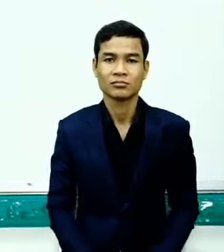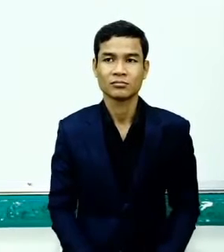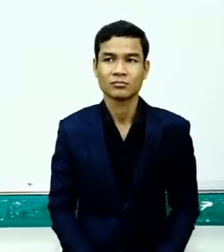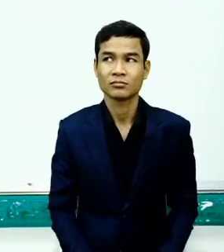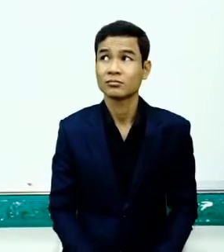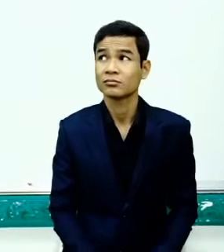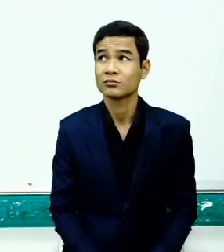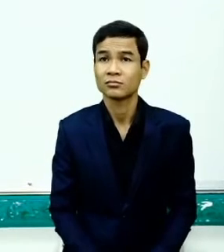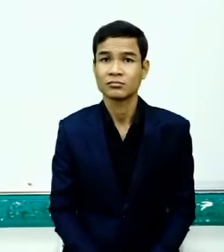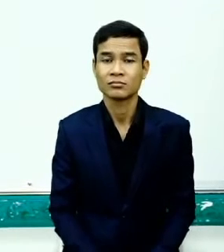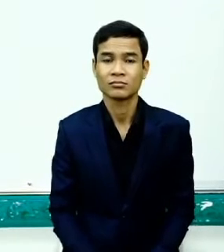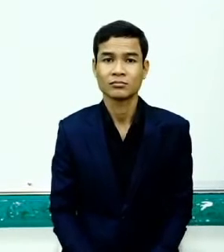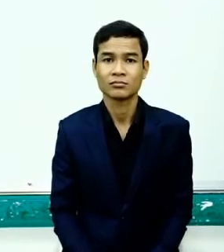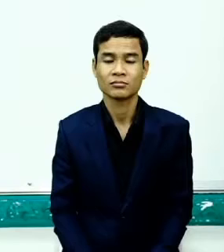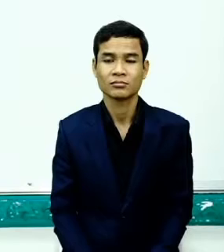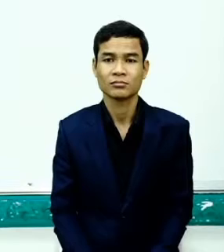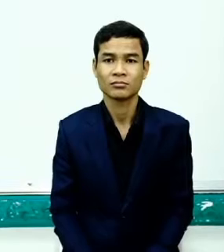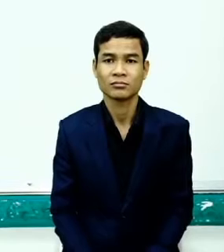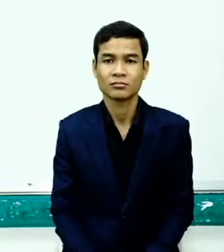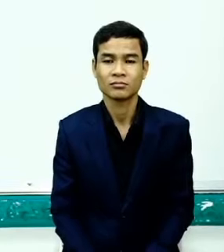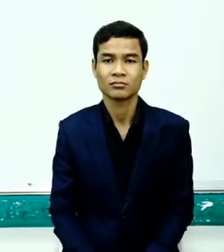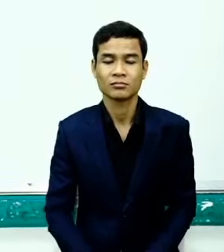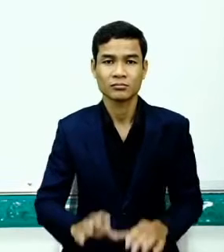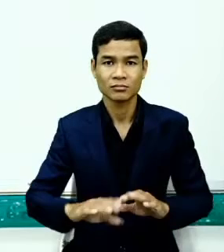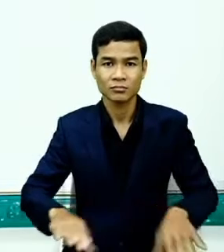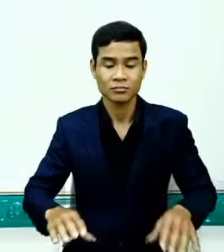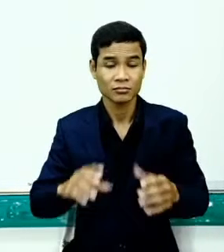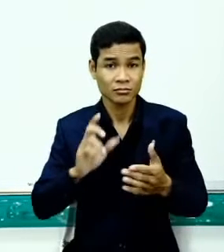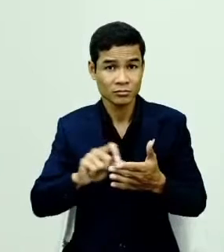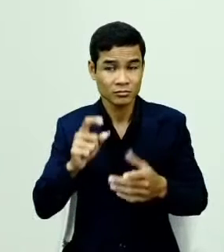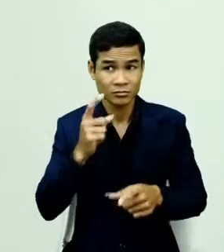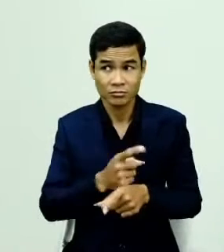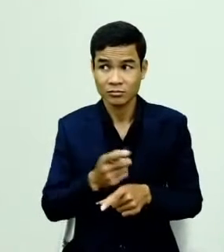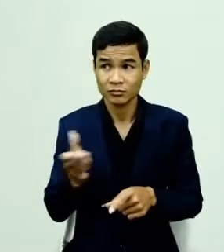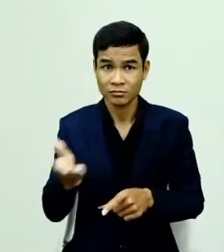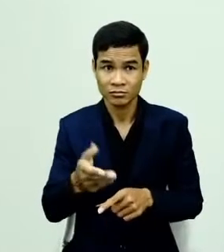ចាកូនសរសេរបានត្រឹមត្រូវអត់ញញួរ